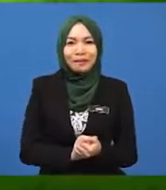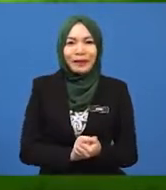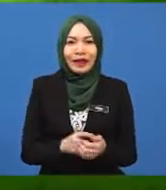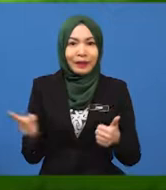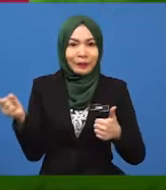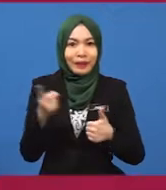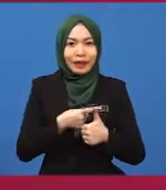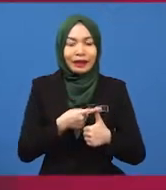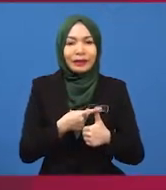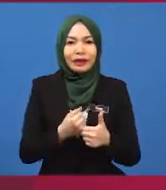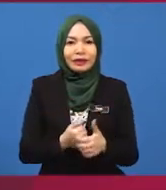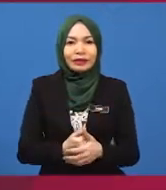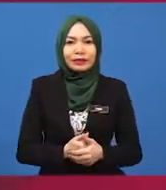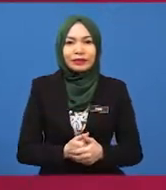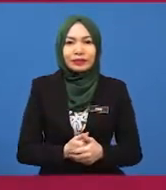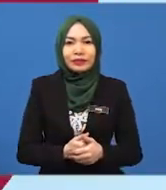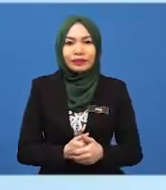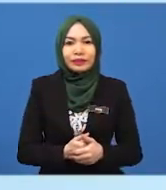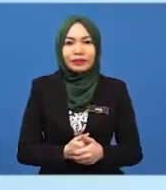Pertama,